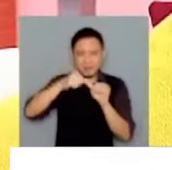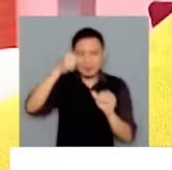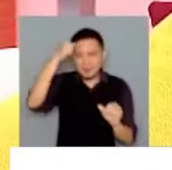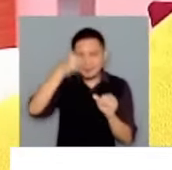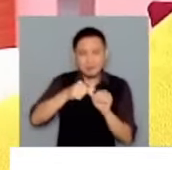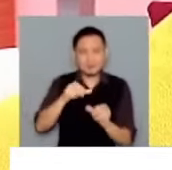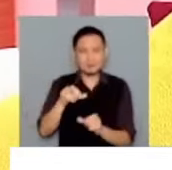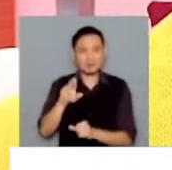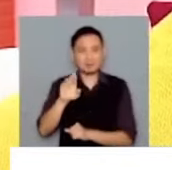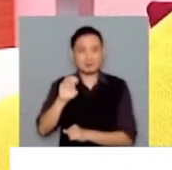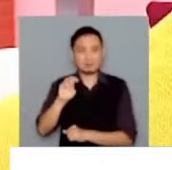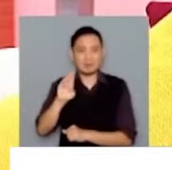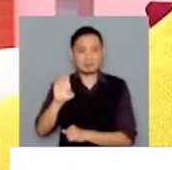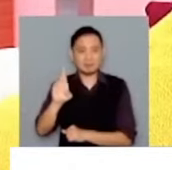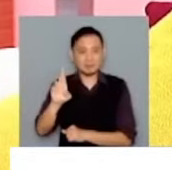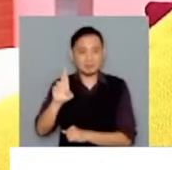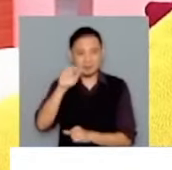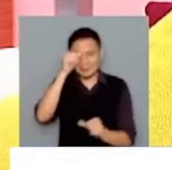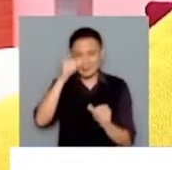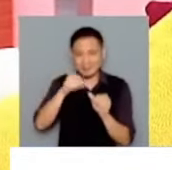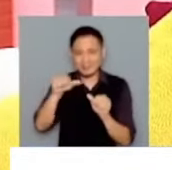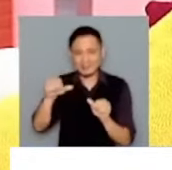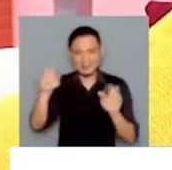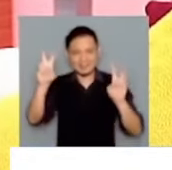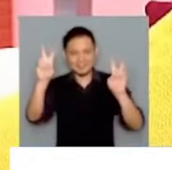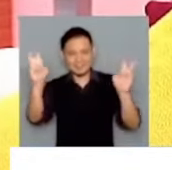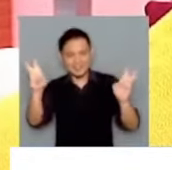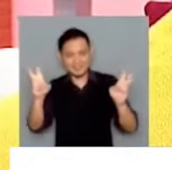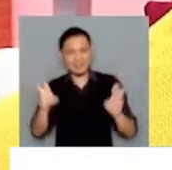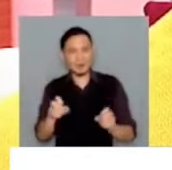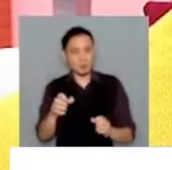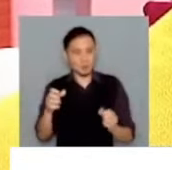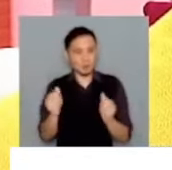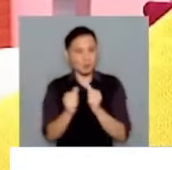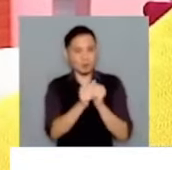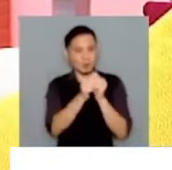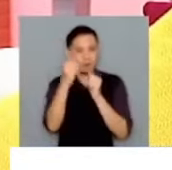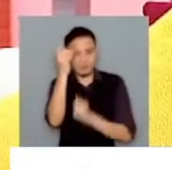agree. Hawakan mo na forever and ever. Yan.